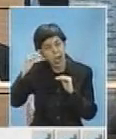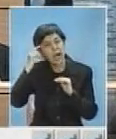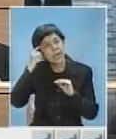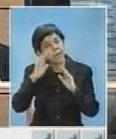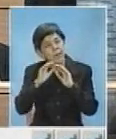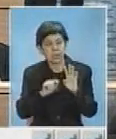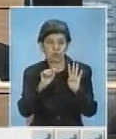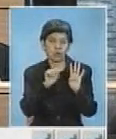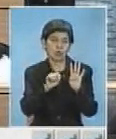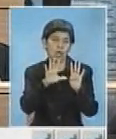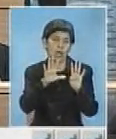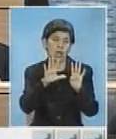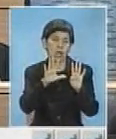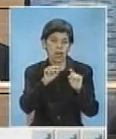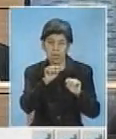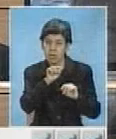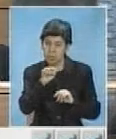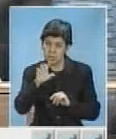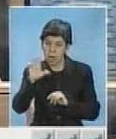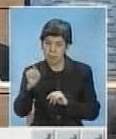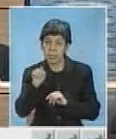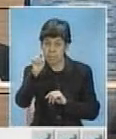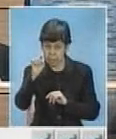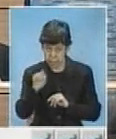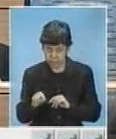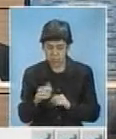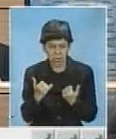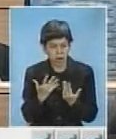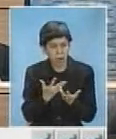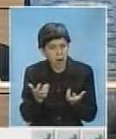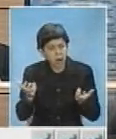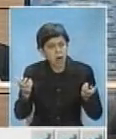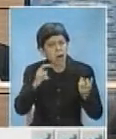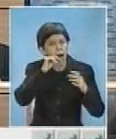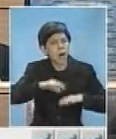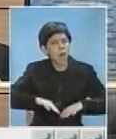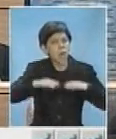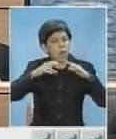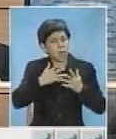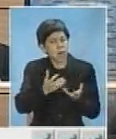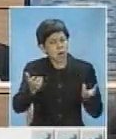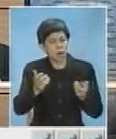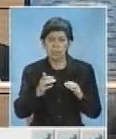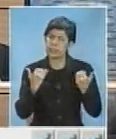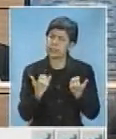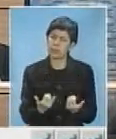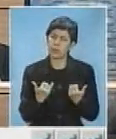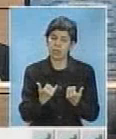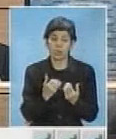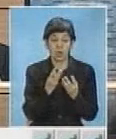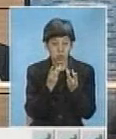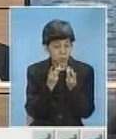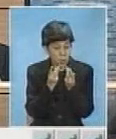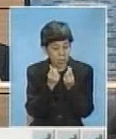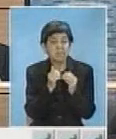ง 4.5 ถึง 5% แต่หลังจากความเสียหายที่เกิดขึ้นจากน้ำท่วมทำให้ณปัจจุบันตัวเลขเป็นท